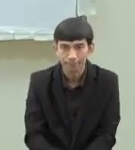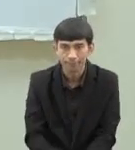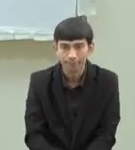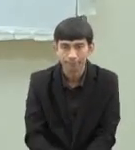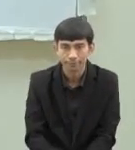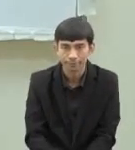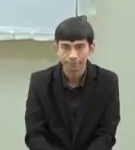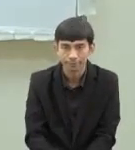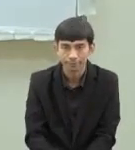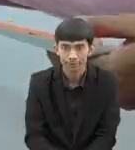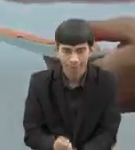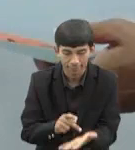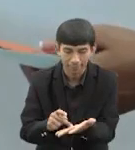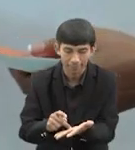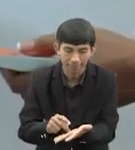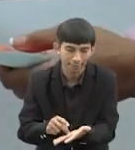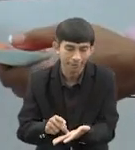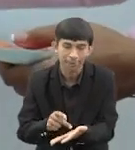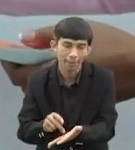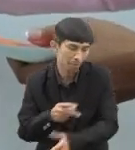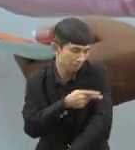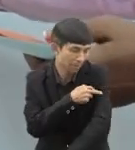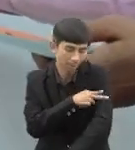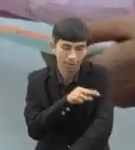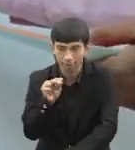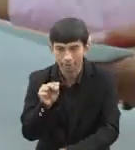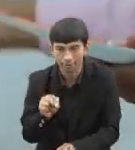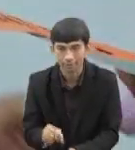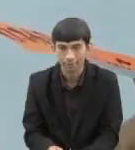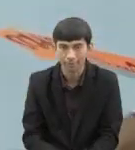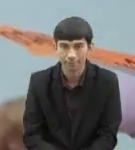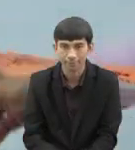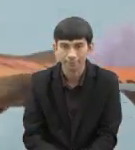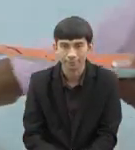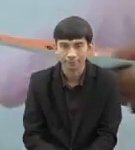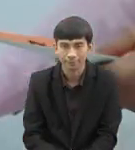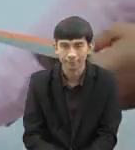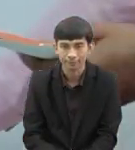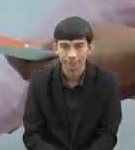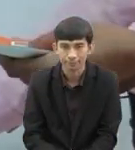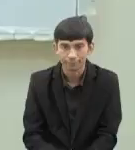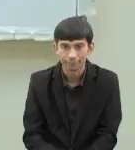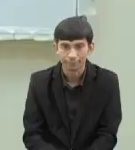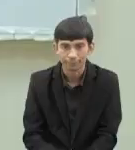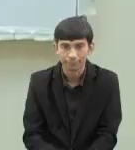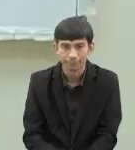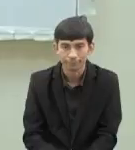tham pet thì mẹ cái nát lại nó cứ post sẵn đai lưng ngớ cặp ba tham trụ nó con á chà